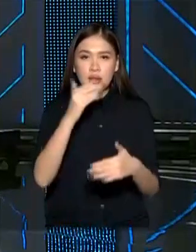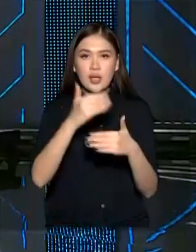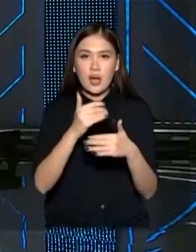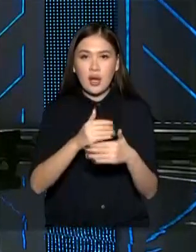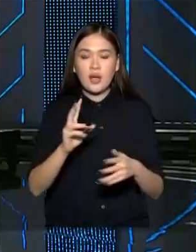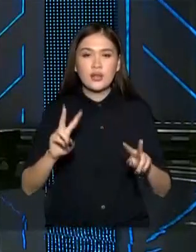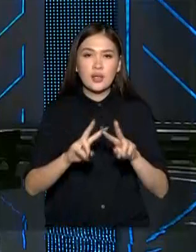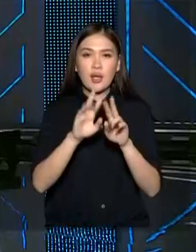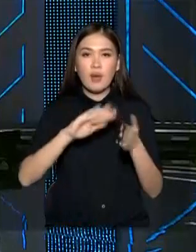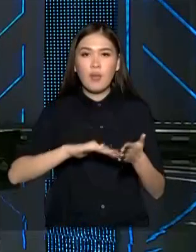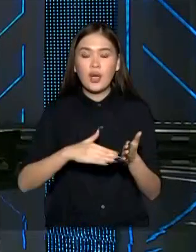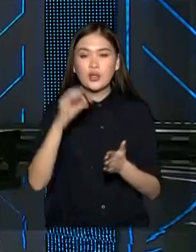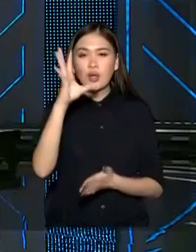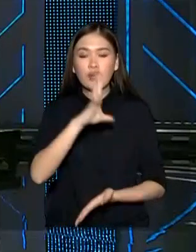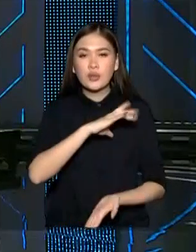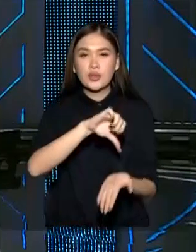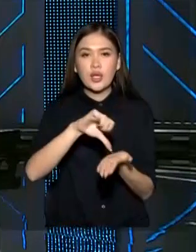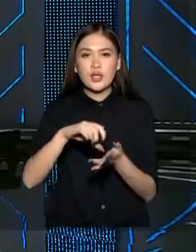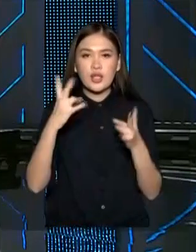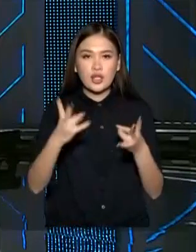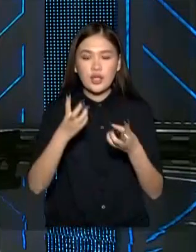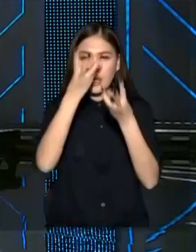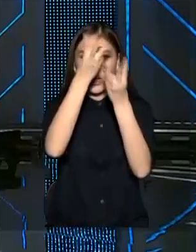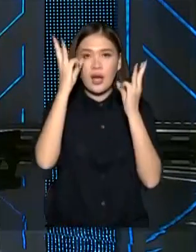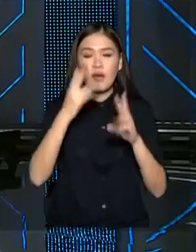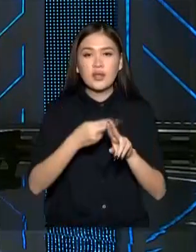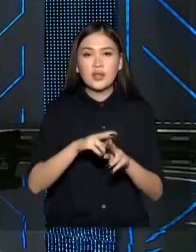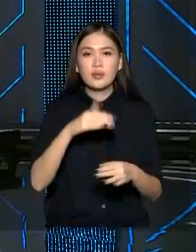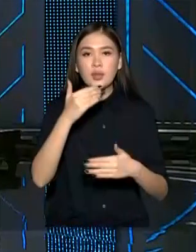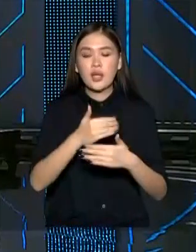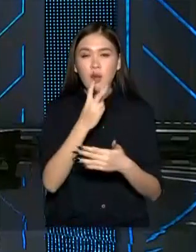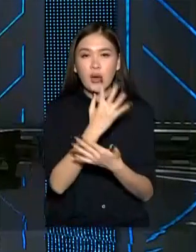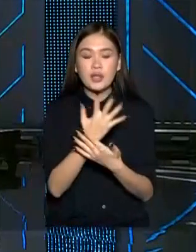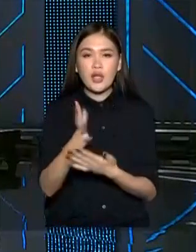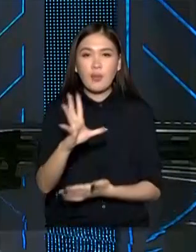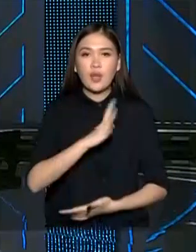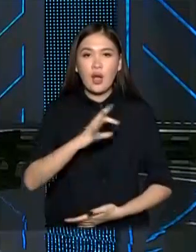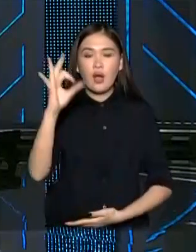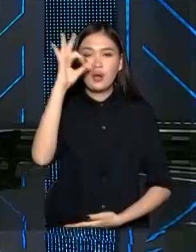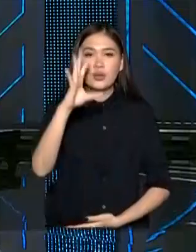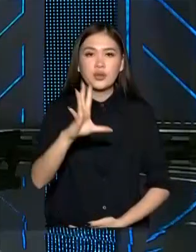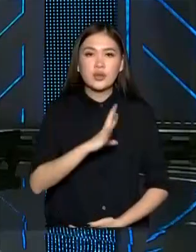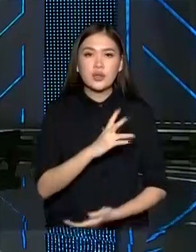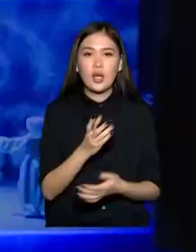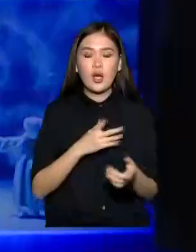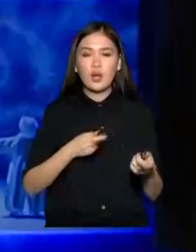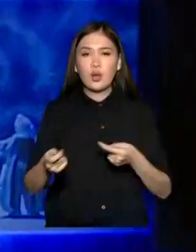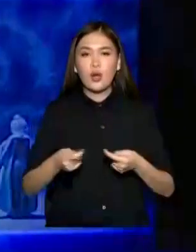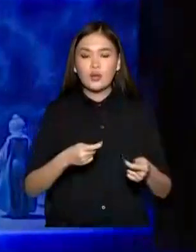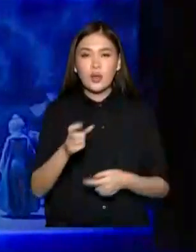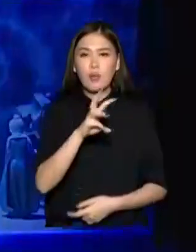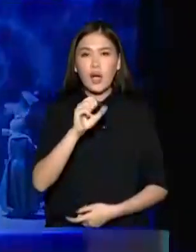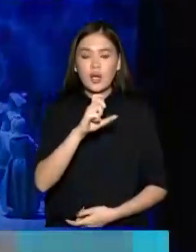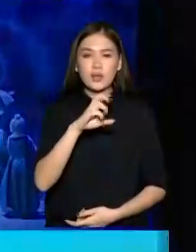Астана балет представляет премьеру постановки Снежная королева спектакль пройдет в сопровождение симфонического оркестра под руководством